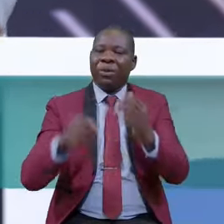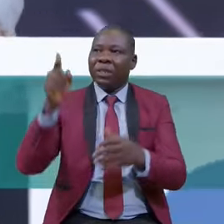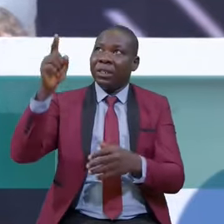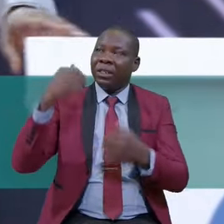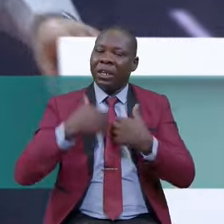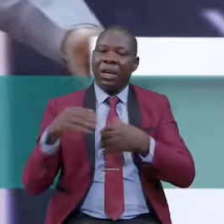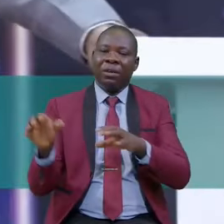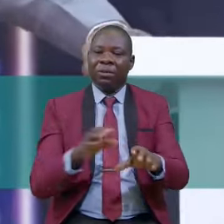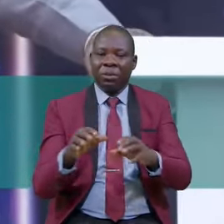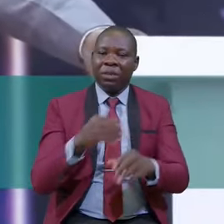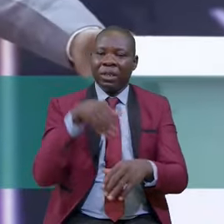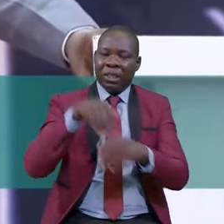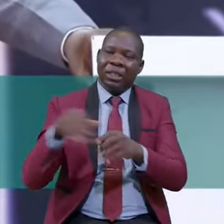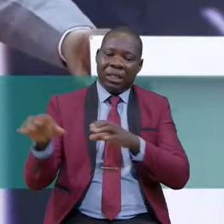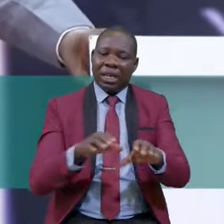en Actes chapitre